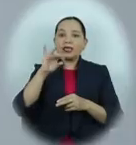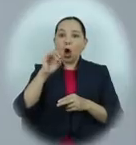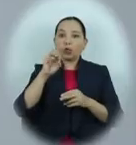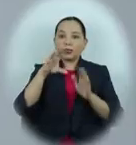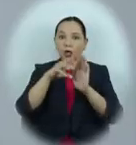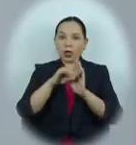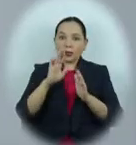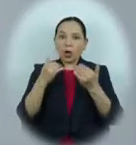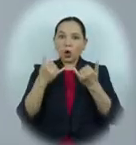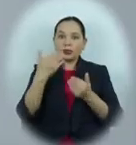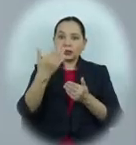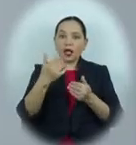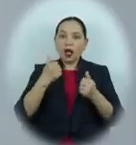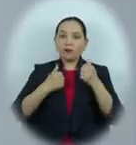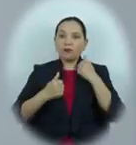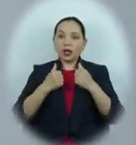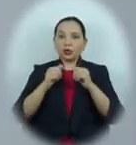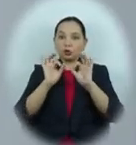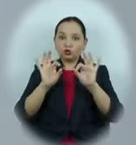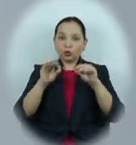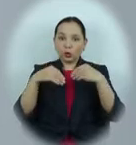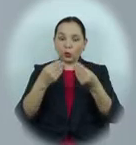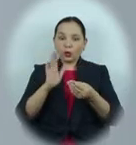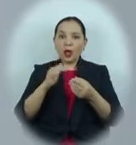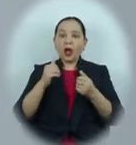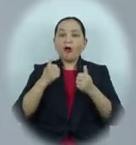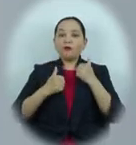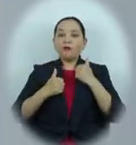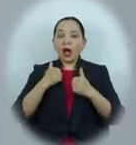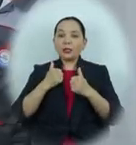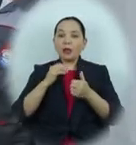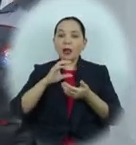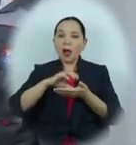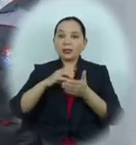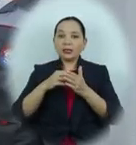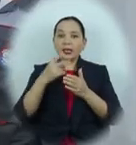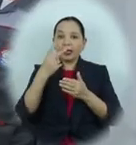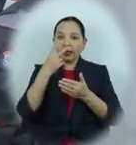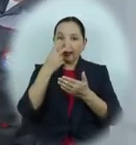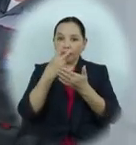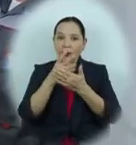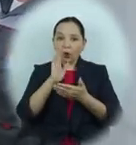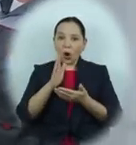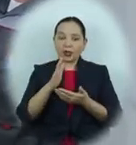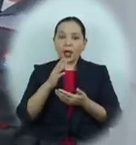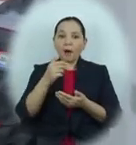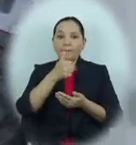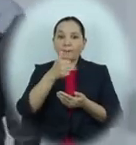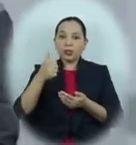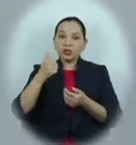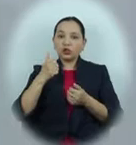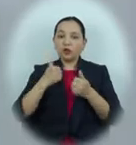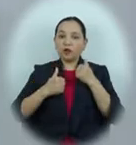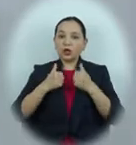Hozir sizlarga vannani tushuntirib o'taman. Vannalarimiz ikki xil bo'ladi. Birinchi